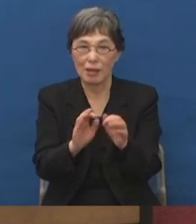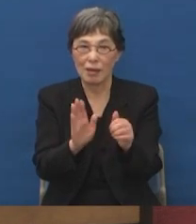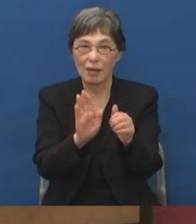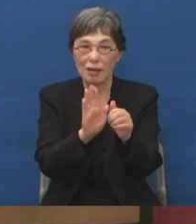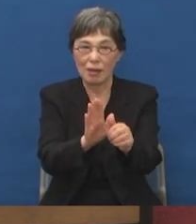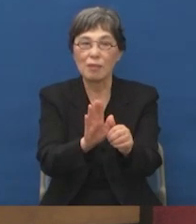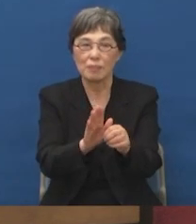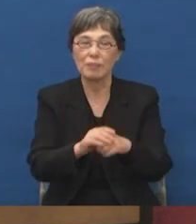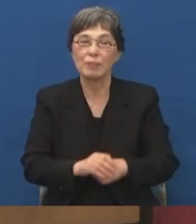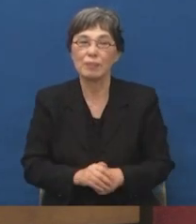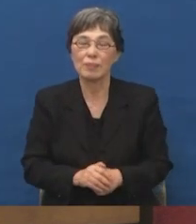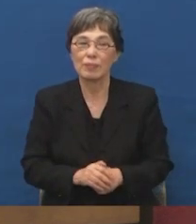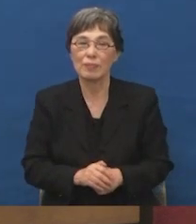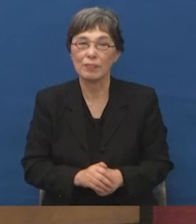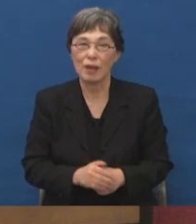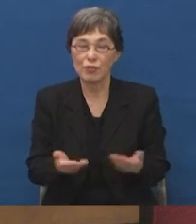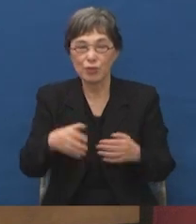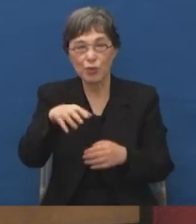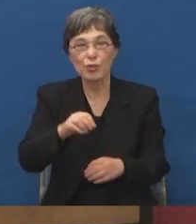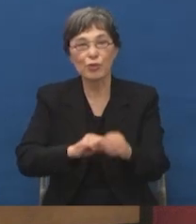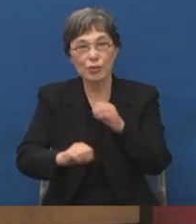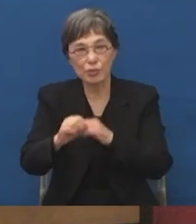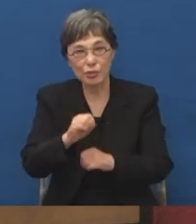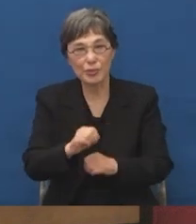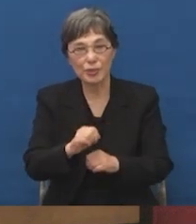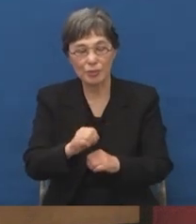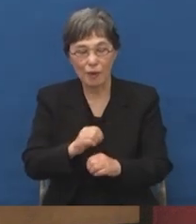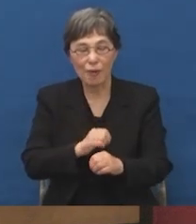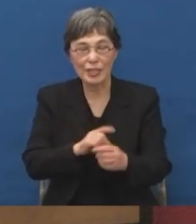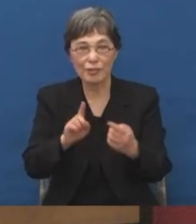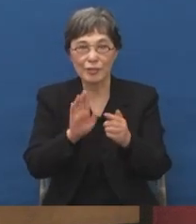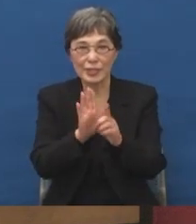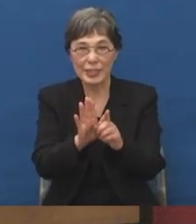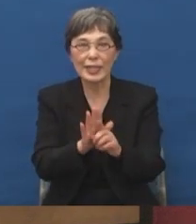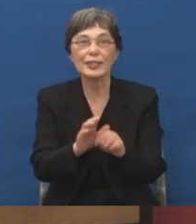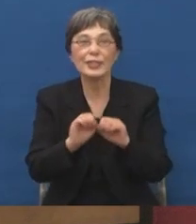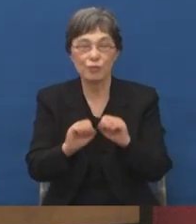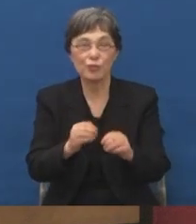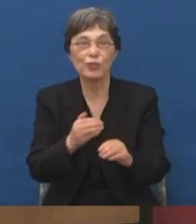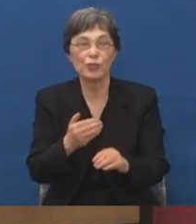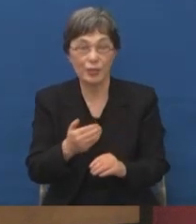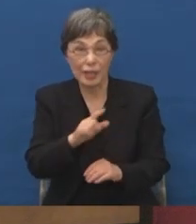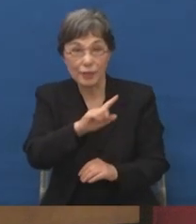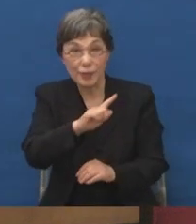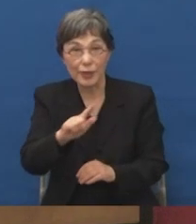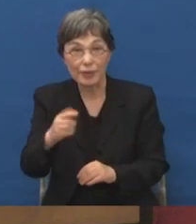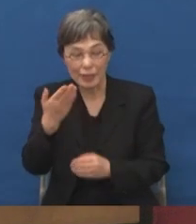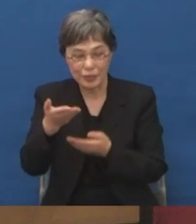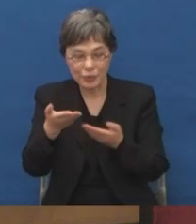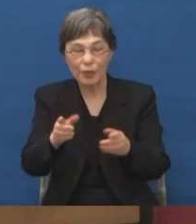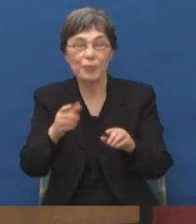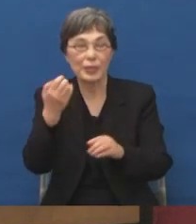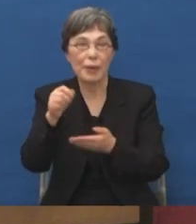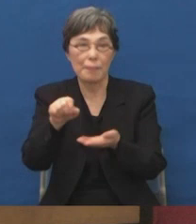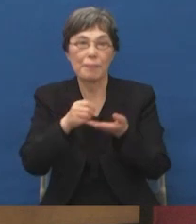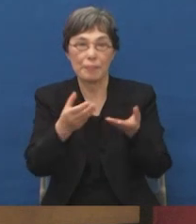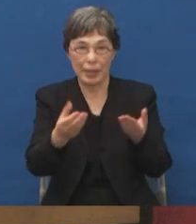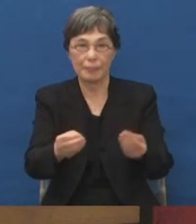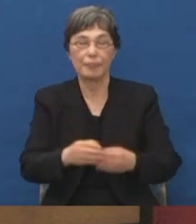修と事業所が行う取り組みを積極的に支援する必要性などについて質疑やご意見があり